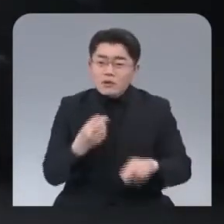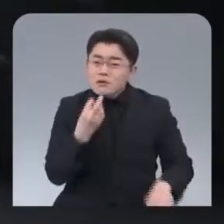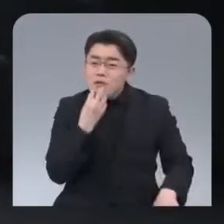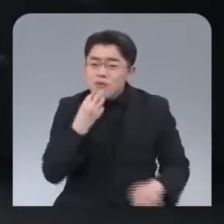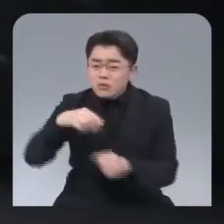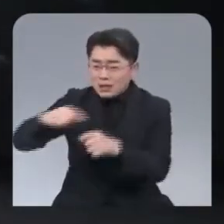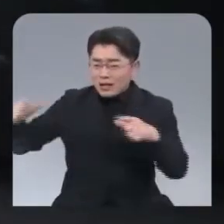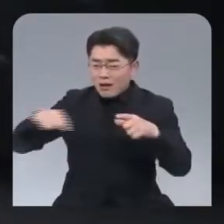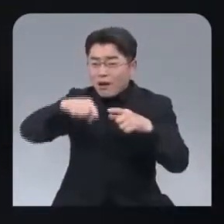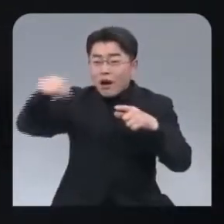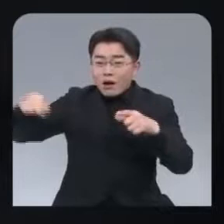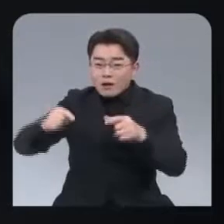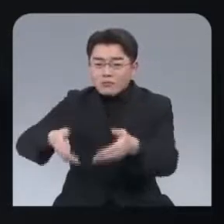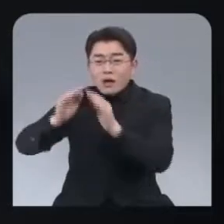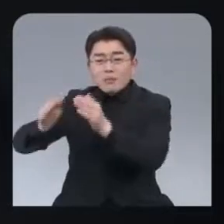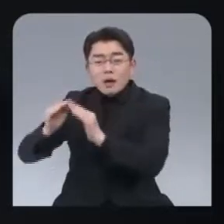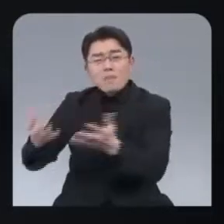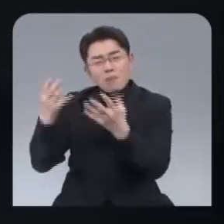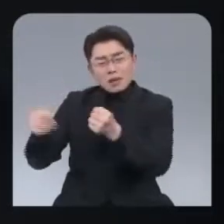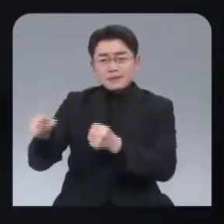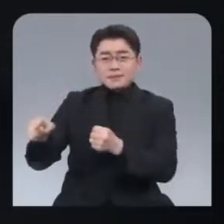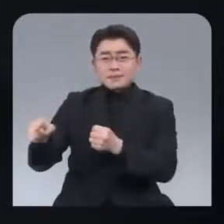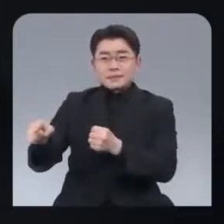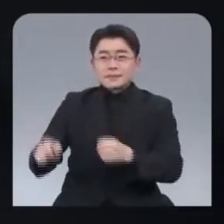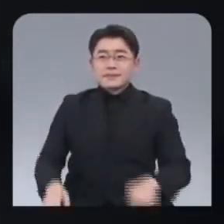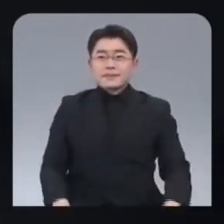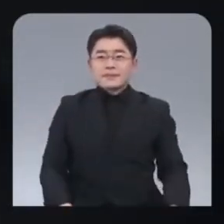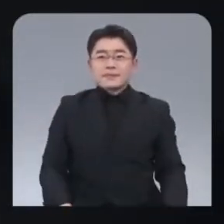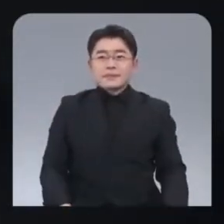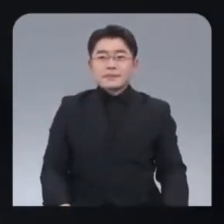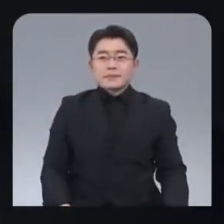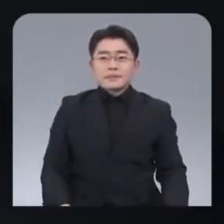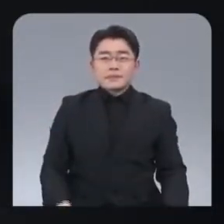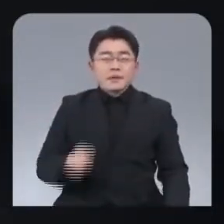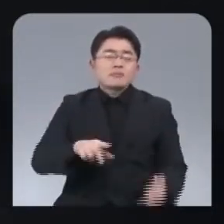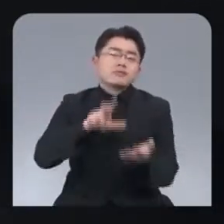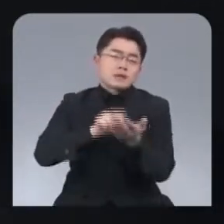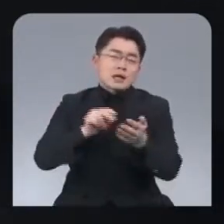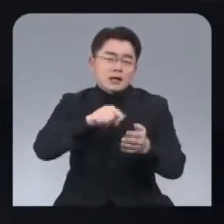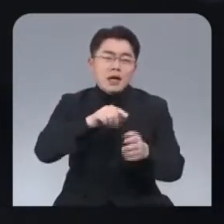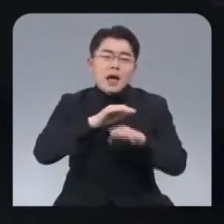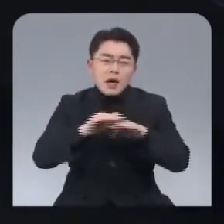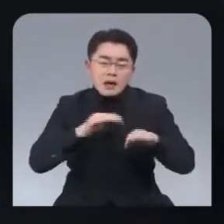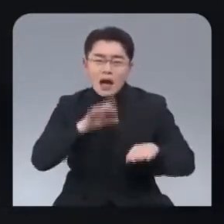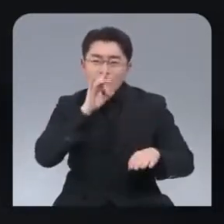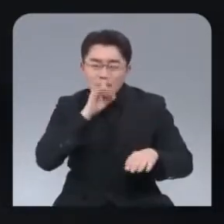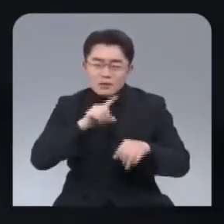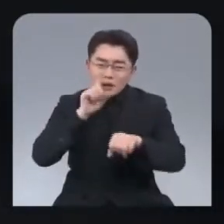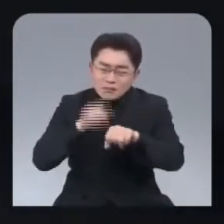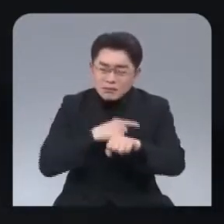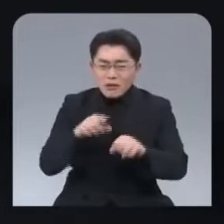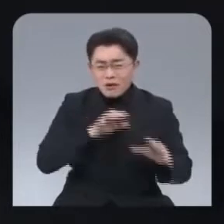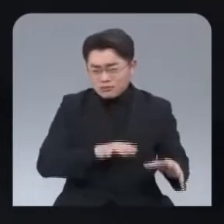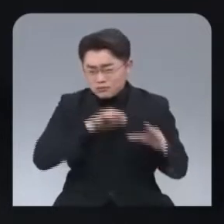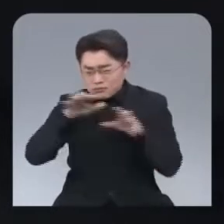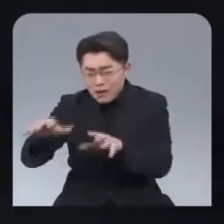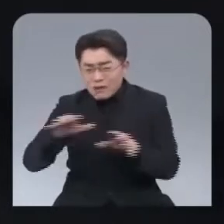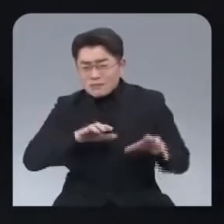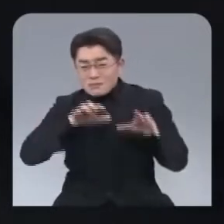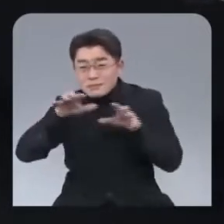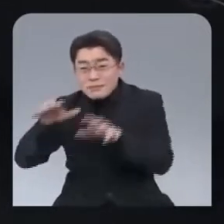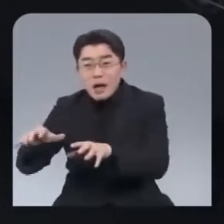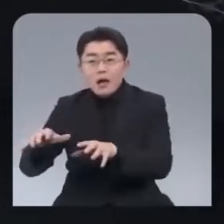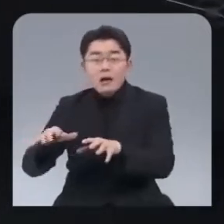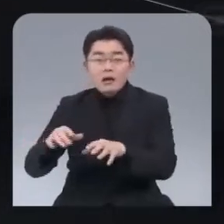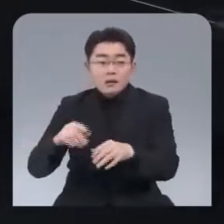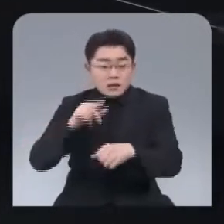올려 있습니다 이런 복합적인 문제를 풀지 않아 수도권 쏠림 이 이어진다면 25